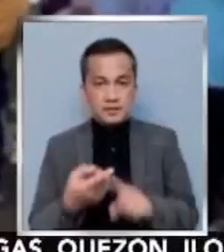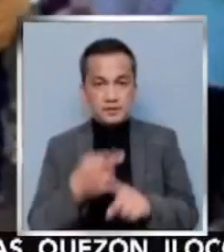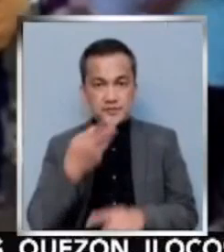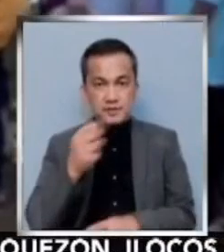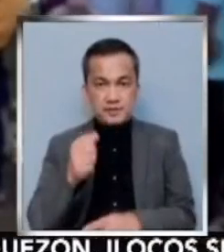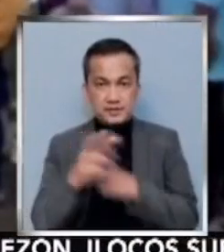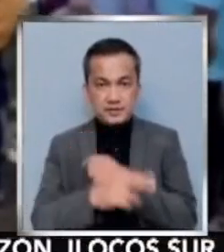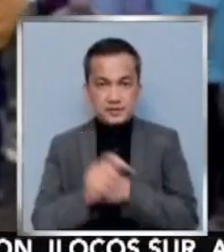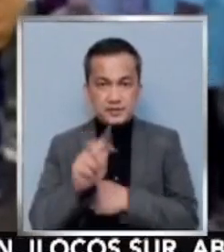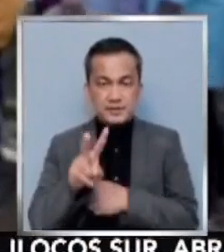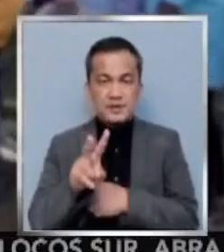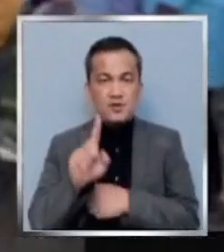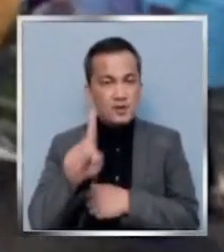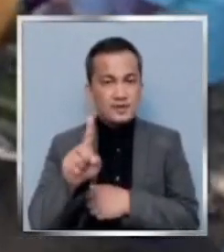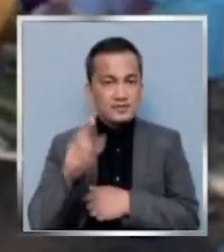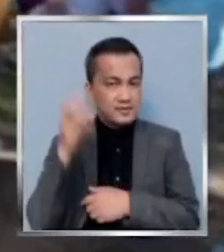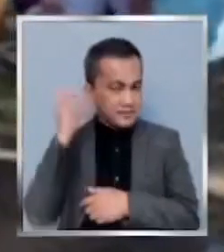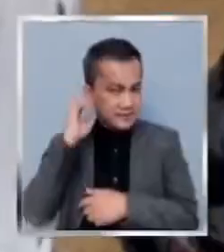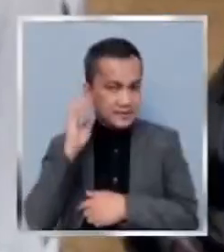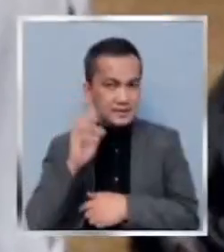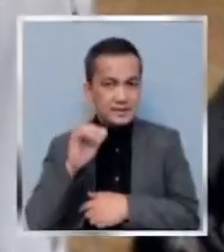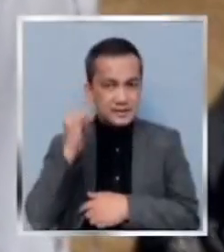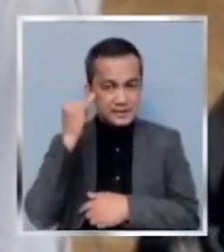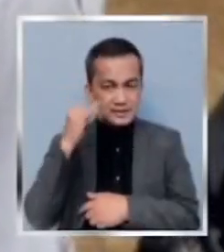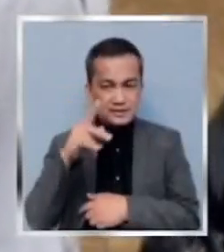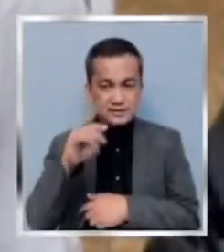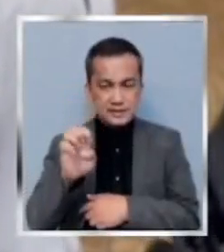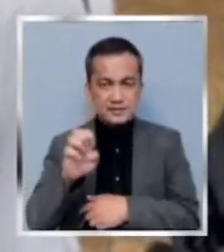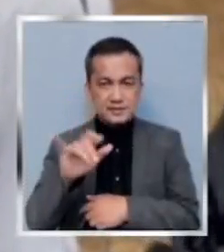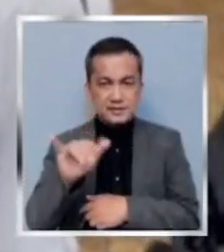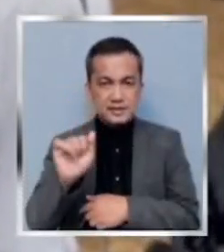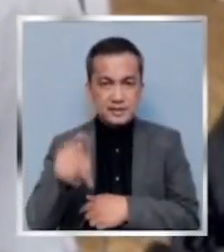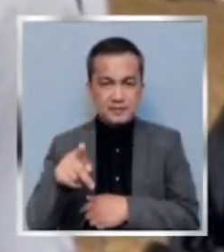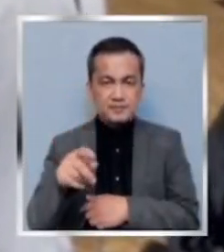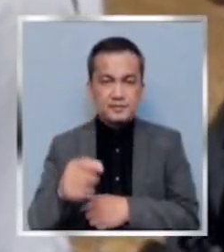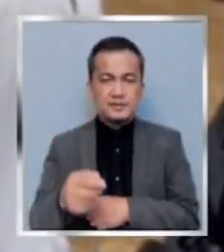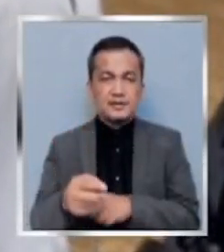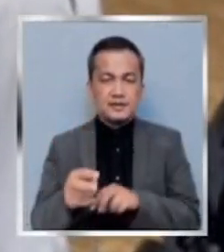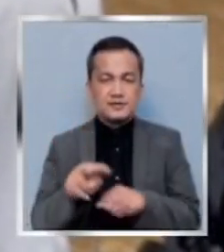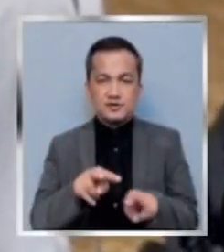1 Mindanao, James Paulo Yap, Nakatutok, 24 oras.